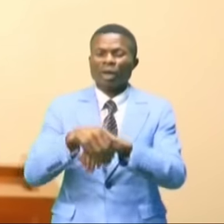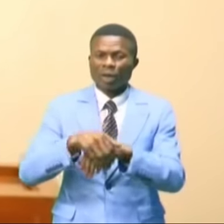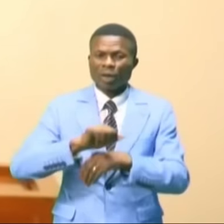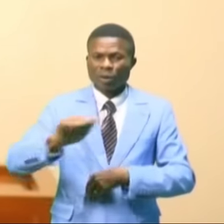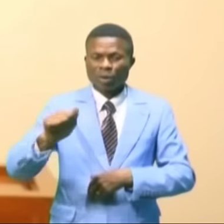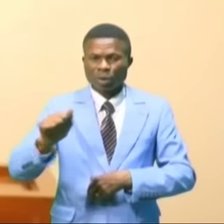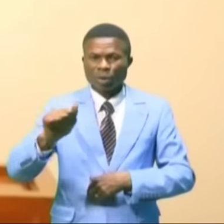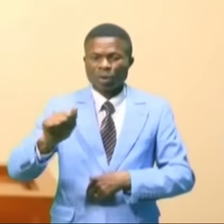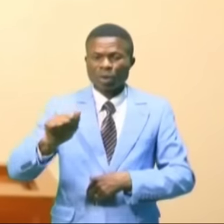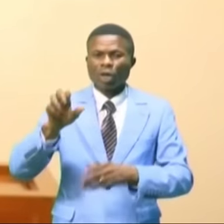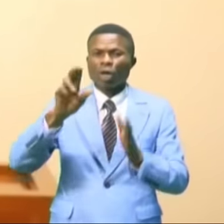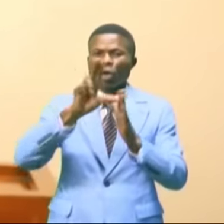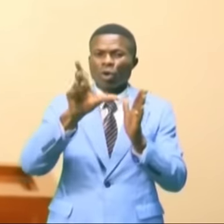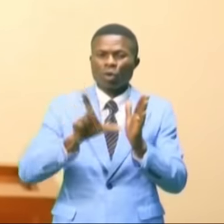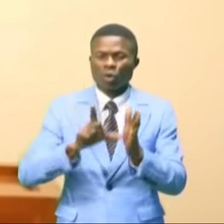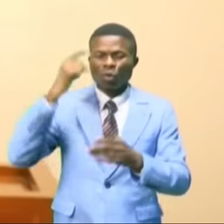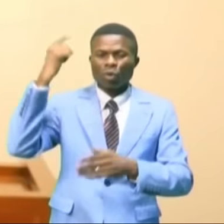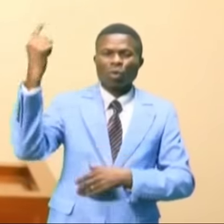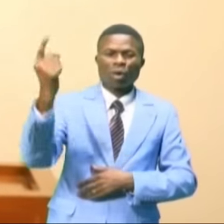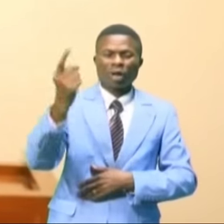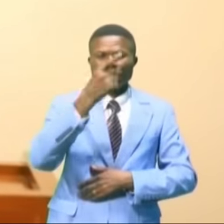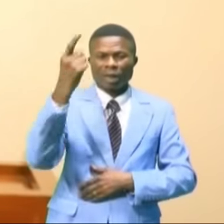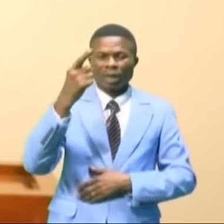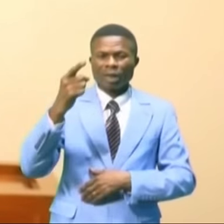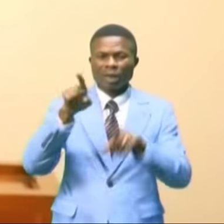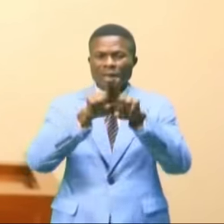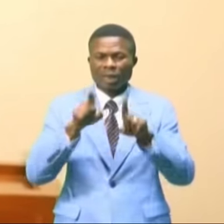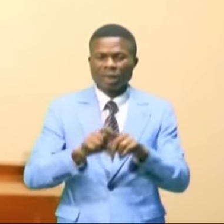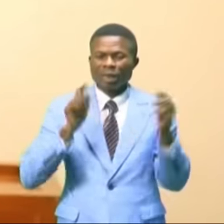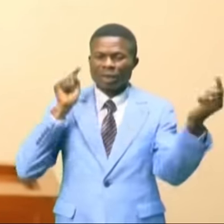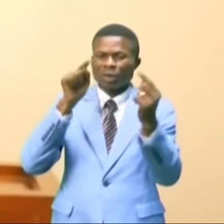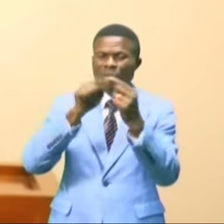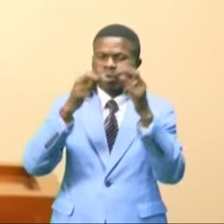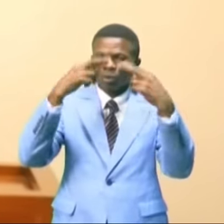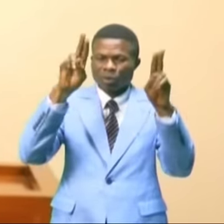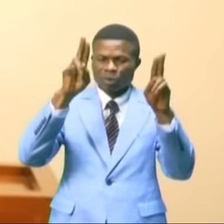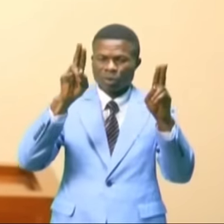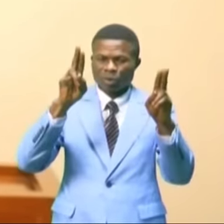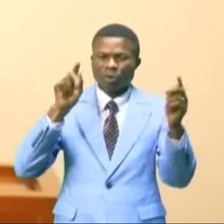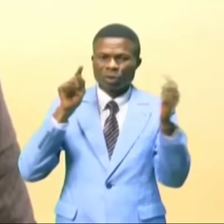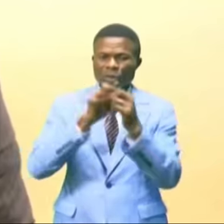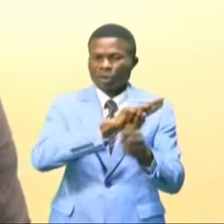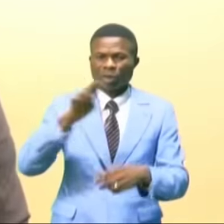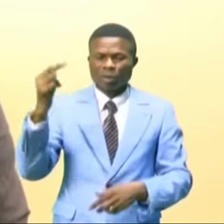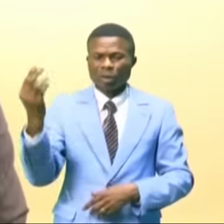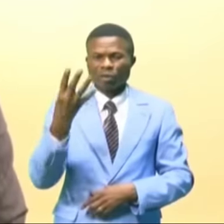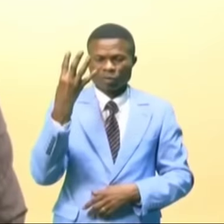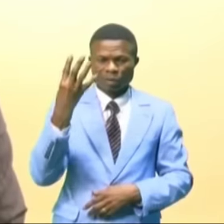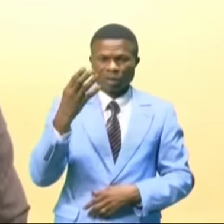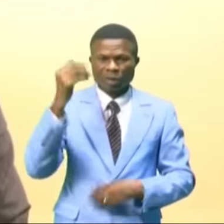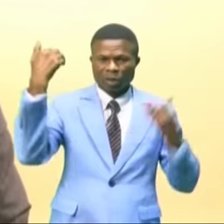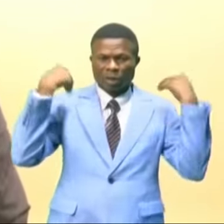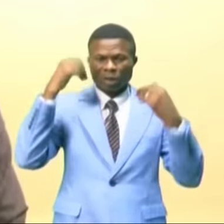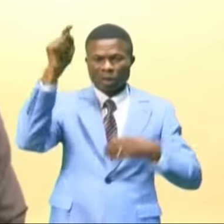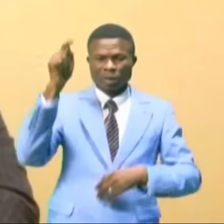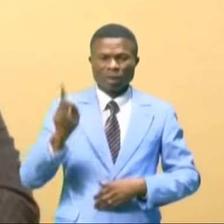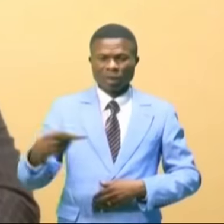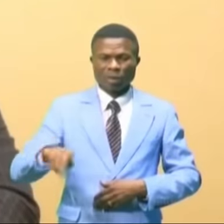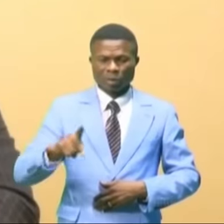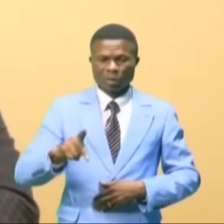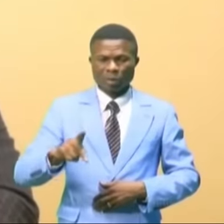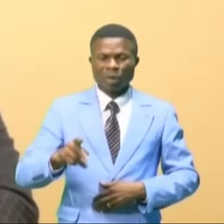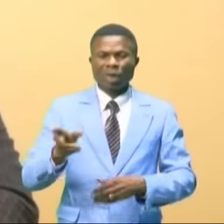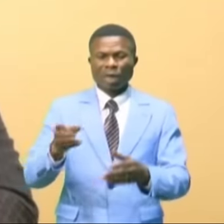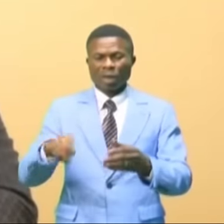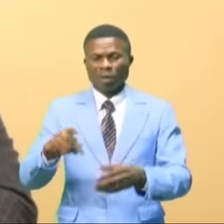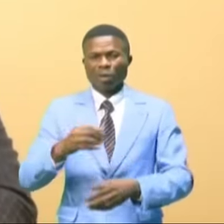aux normes internationales et d'atteindre ses objectifs de développement. Le chef de division provinciale de la jeunesse en